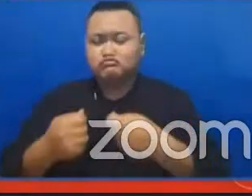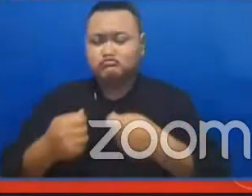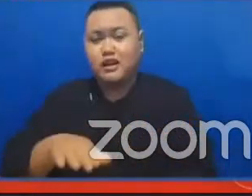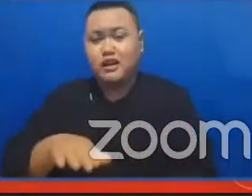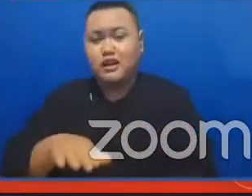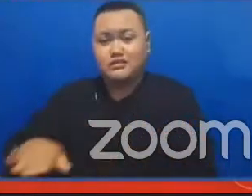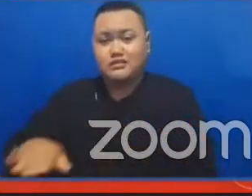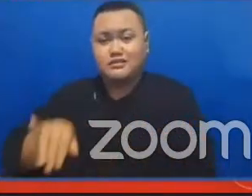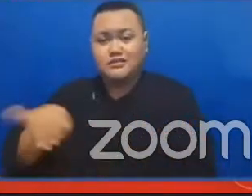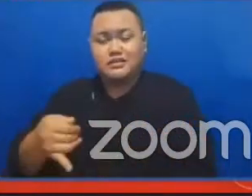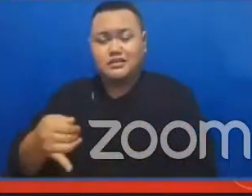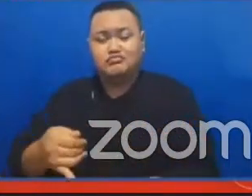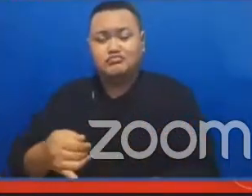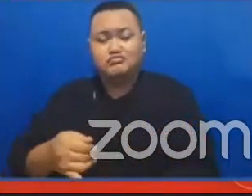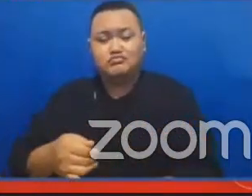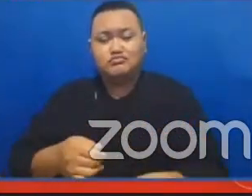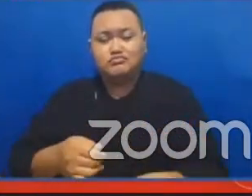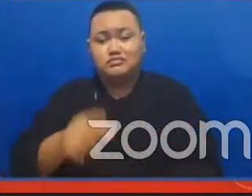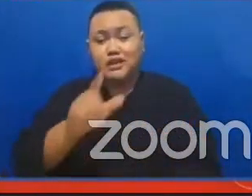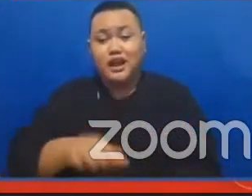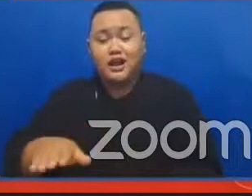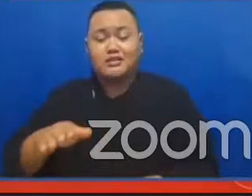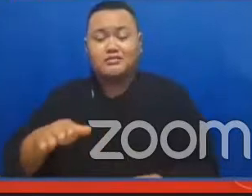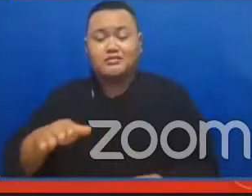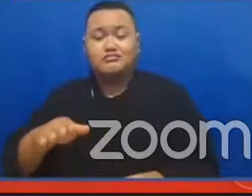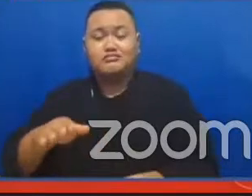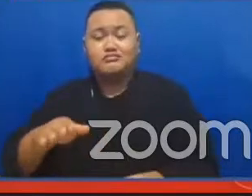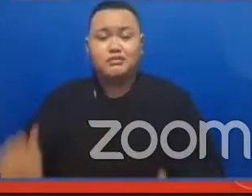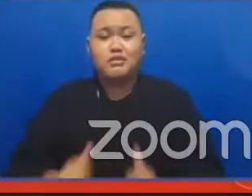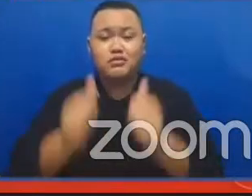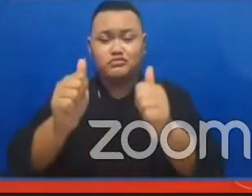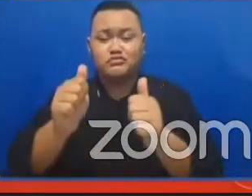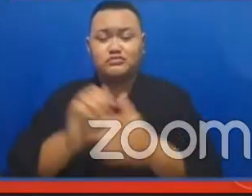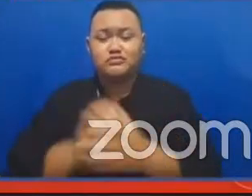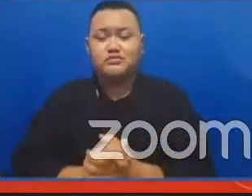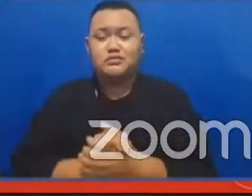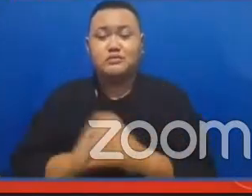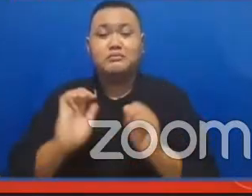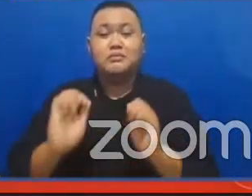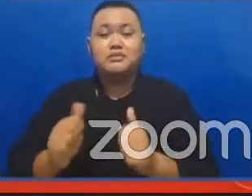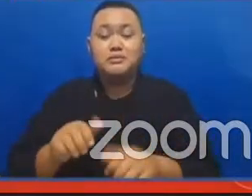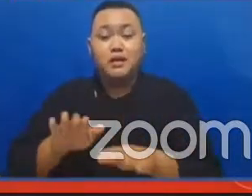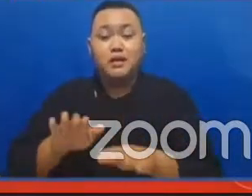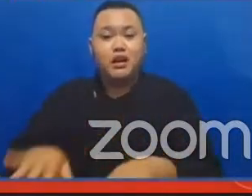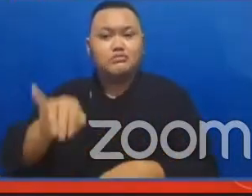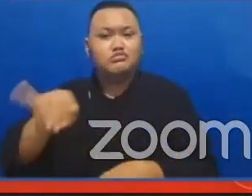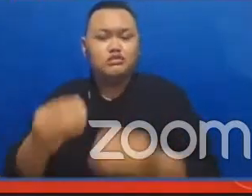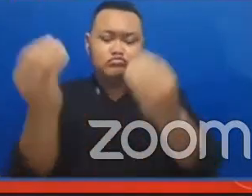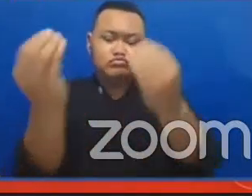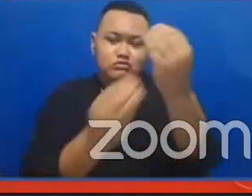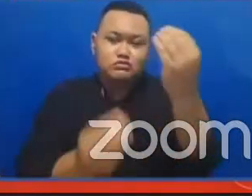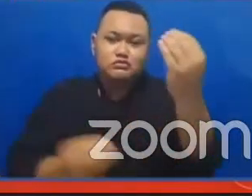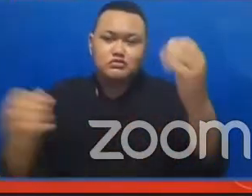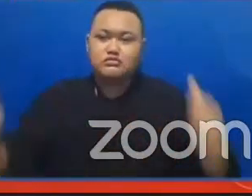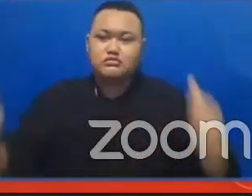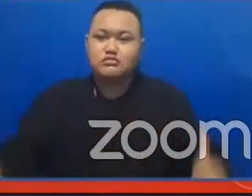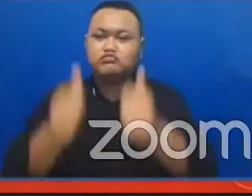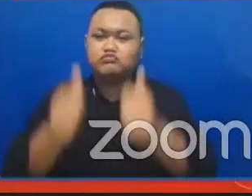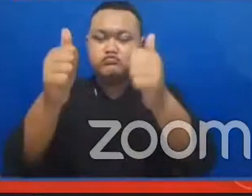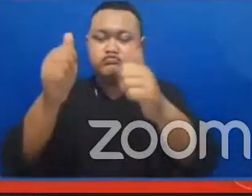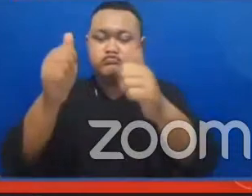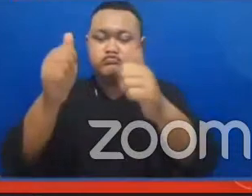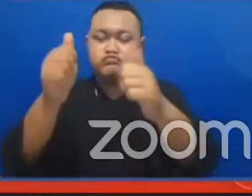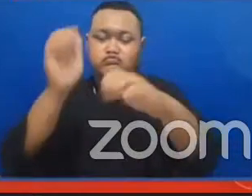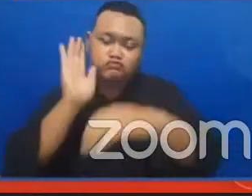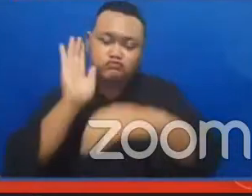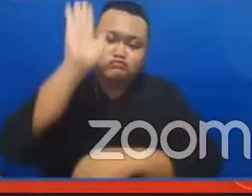unggul melalui penguatan profil pelajar Pancasila, mempersiapkan mereka menjadi generasi-generasi hebat di masa